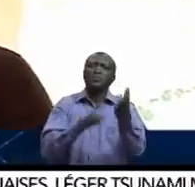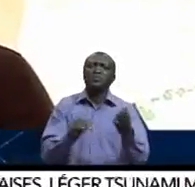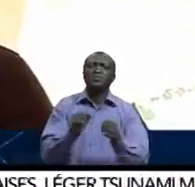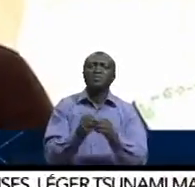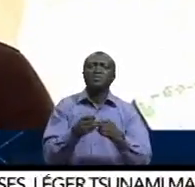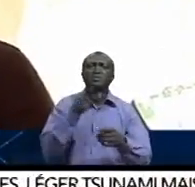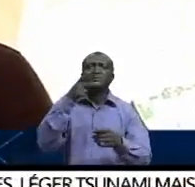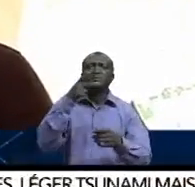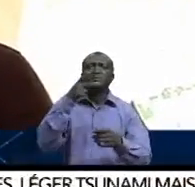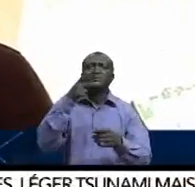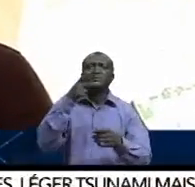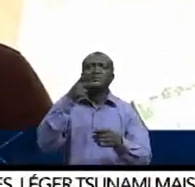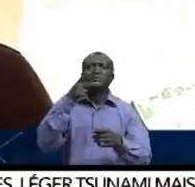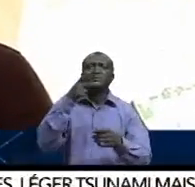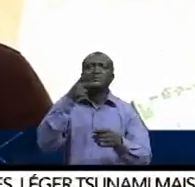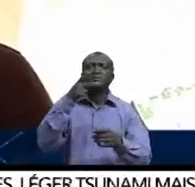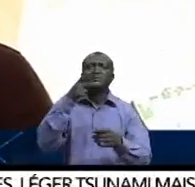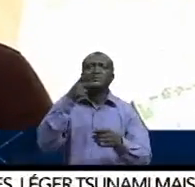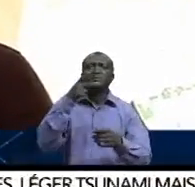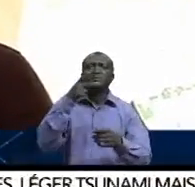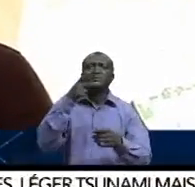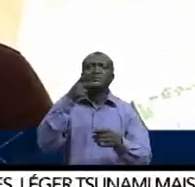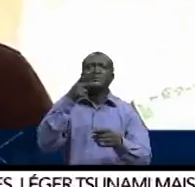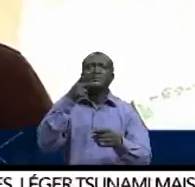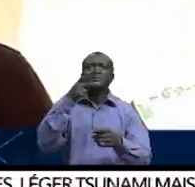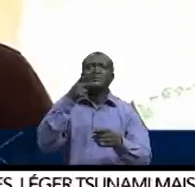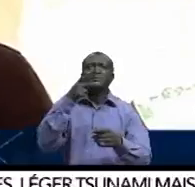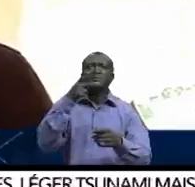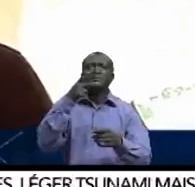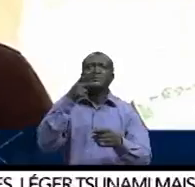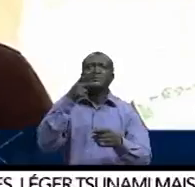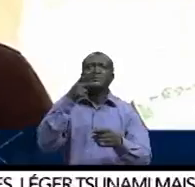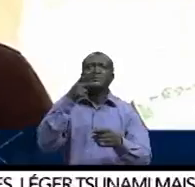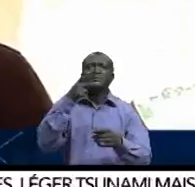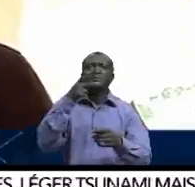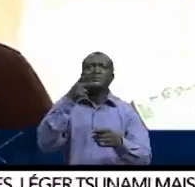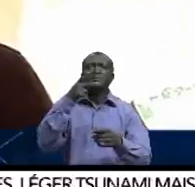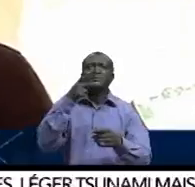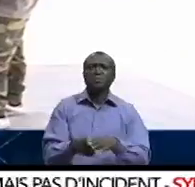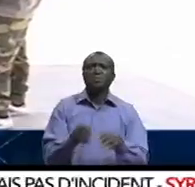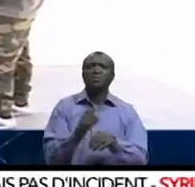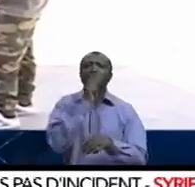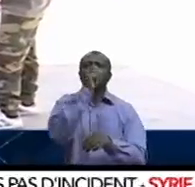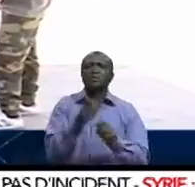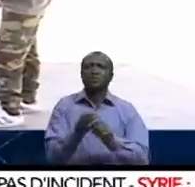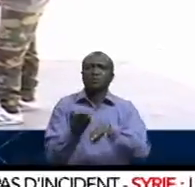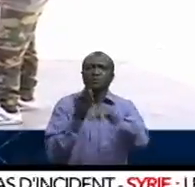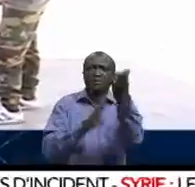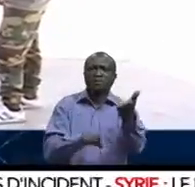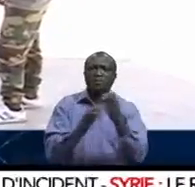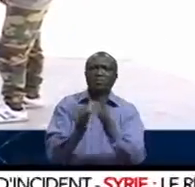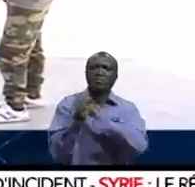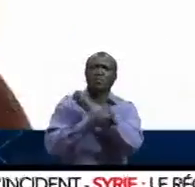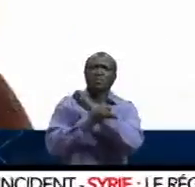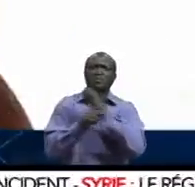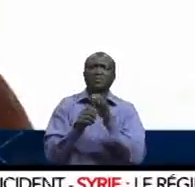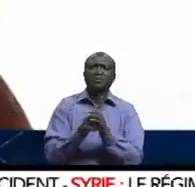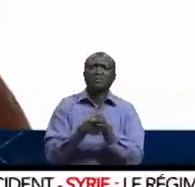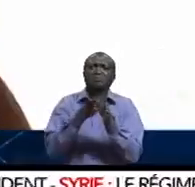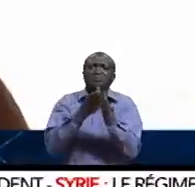le S environ 12 personnes ont perdu la vie au Sénégal en moins de 2 mois une